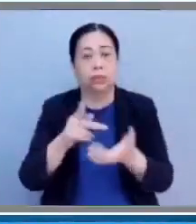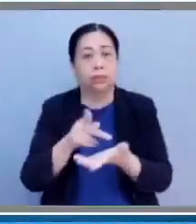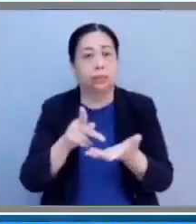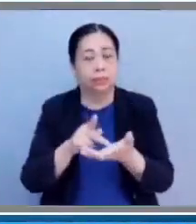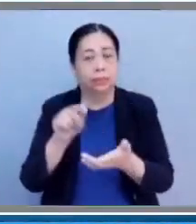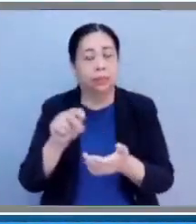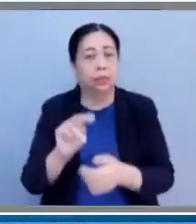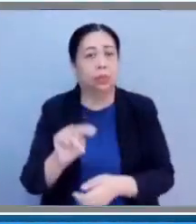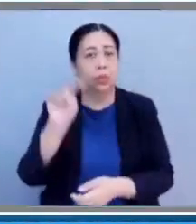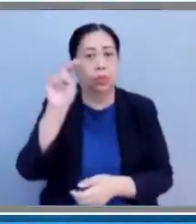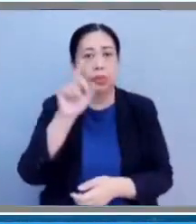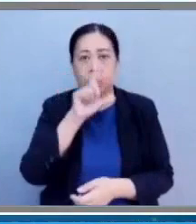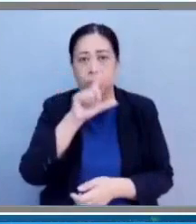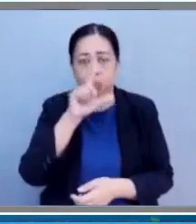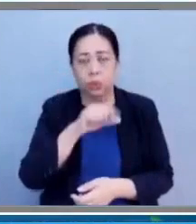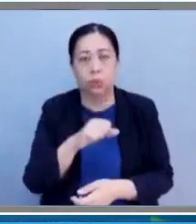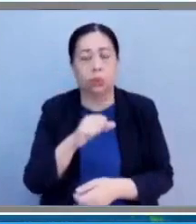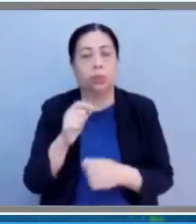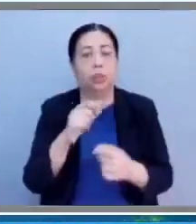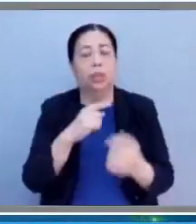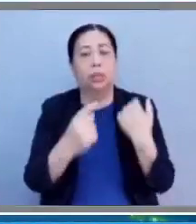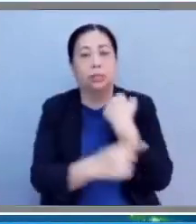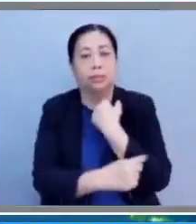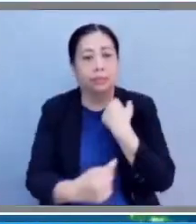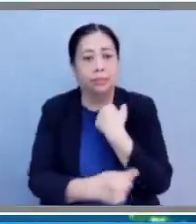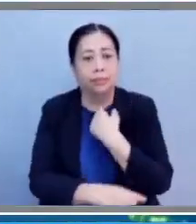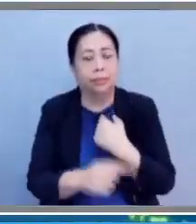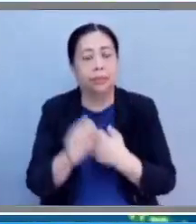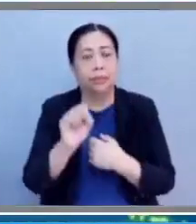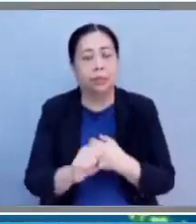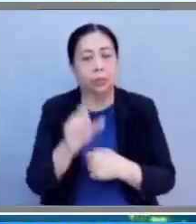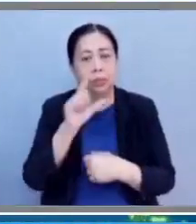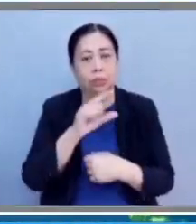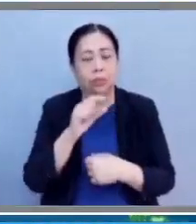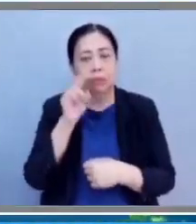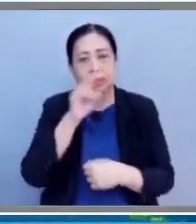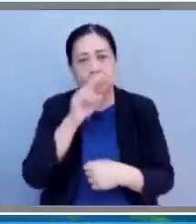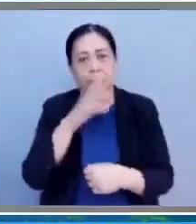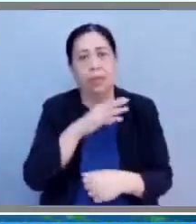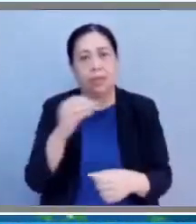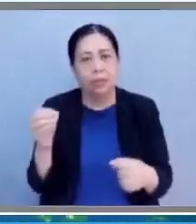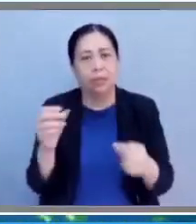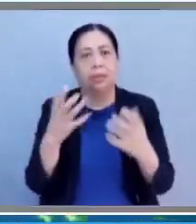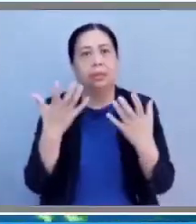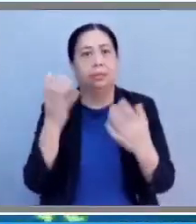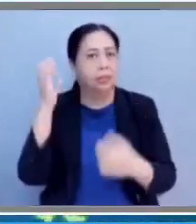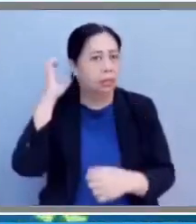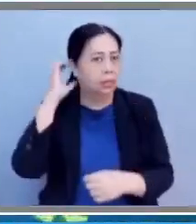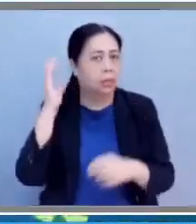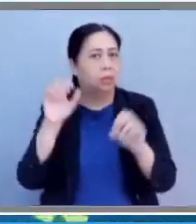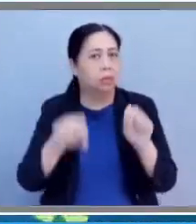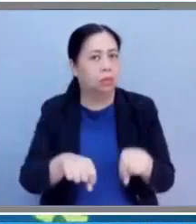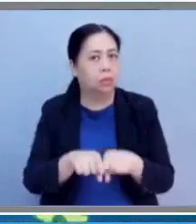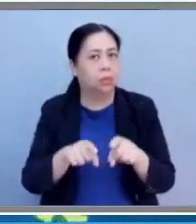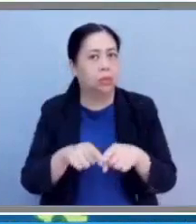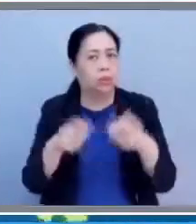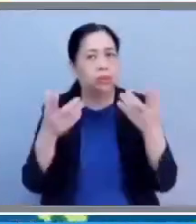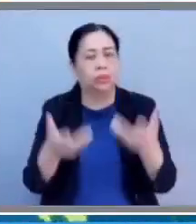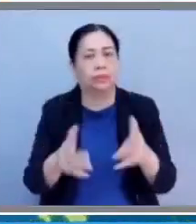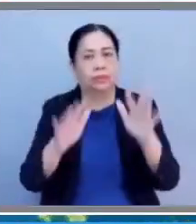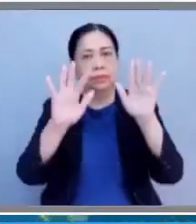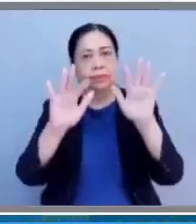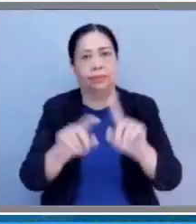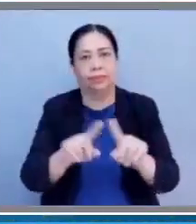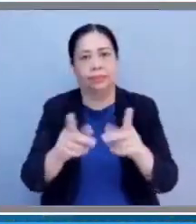Northern Luzon, Zambales, Southern Luzon, Visayas at ng Mindanao. Posible ang heavy rain sa ilang lugar